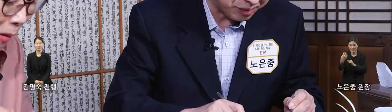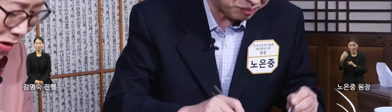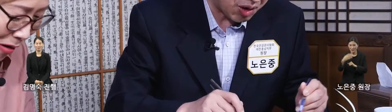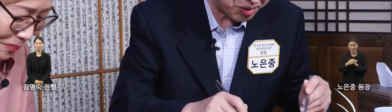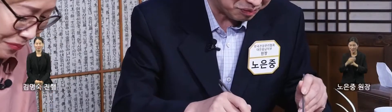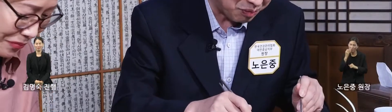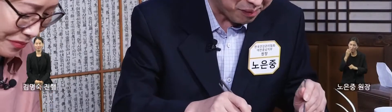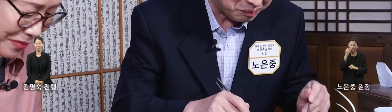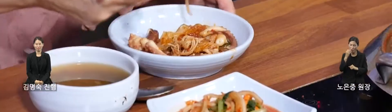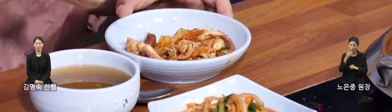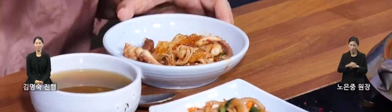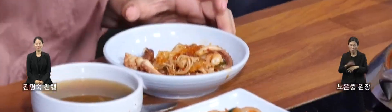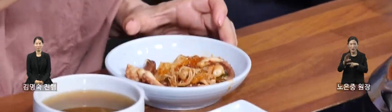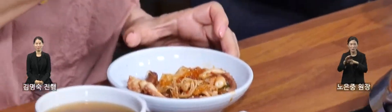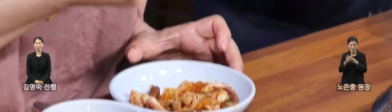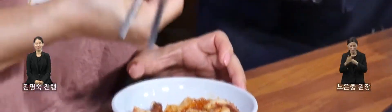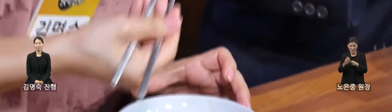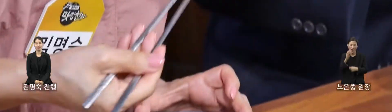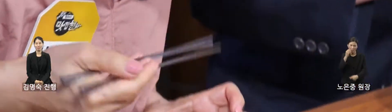같아요.